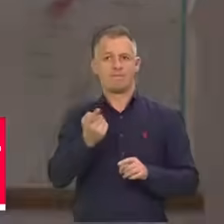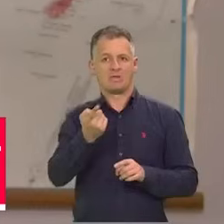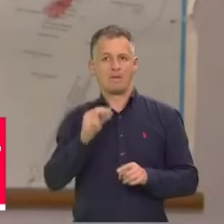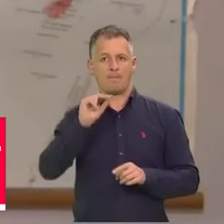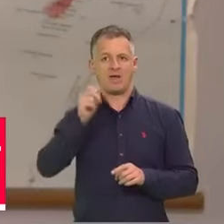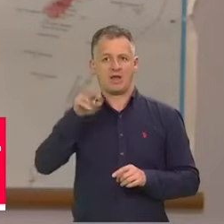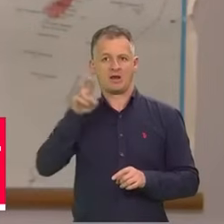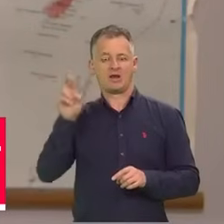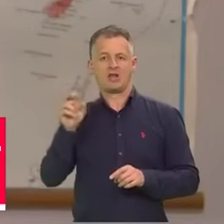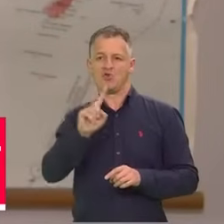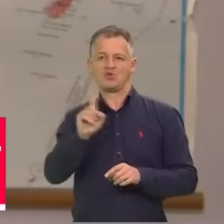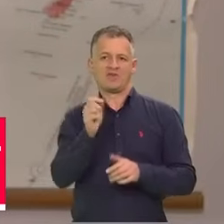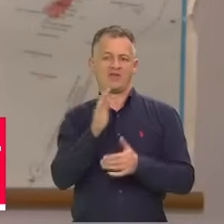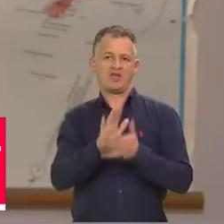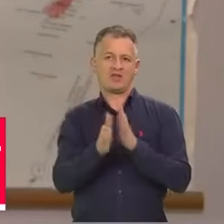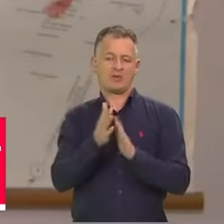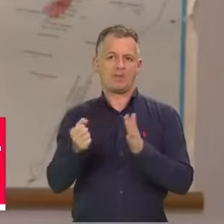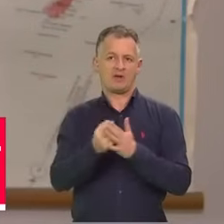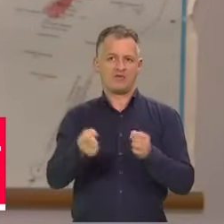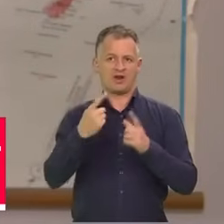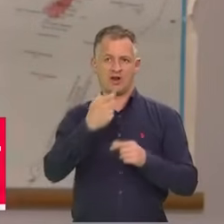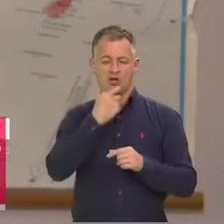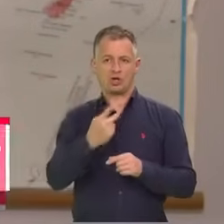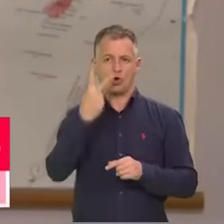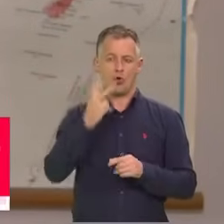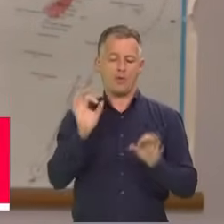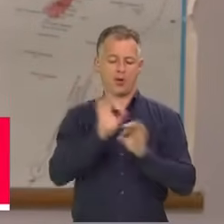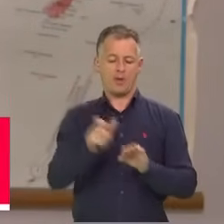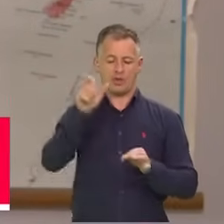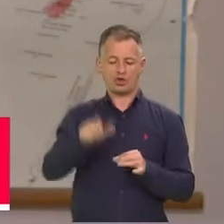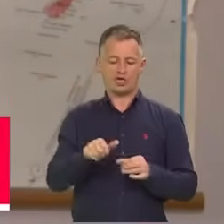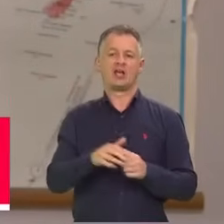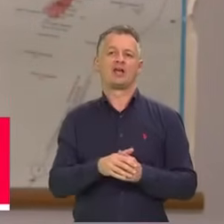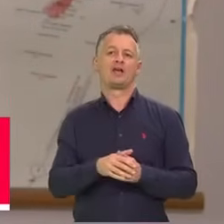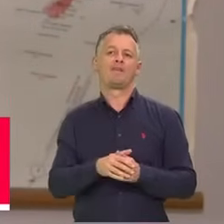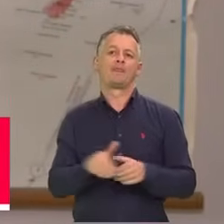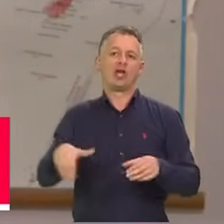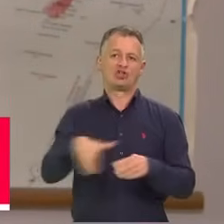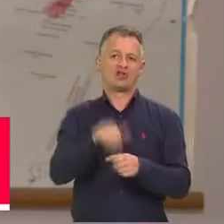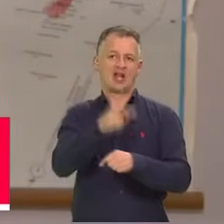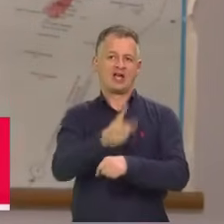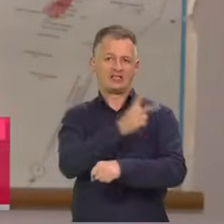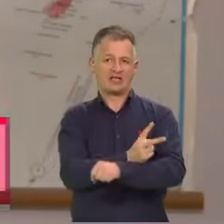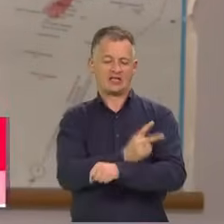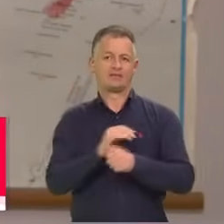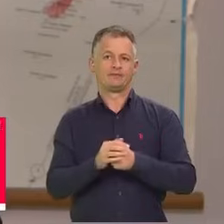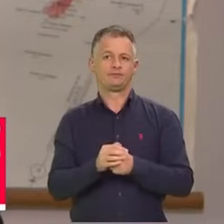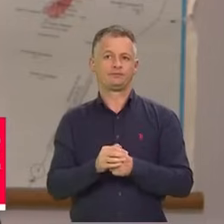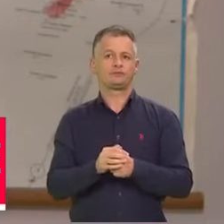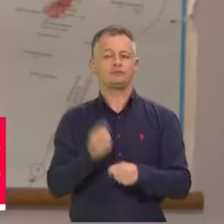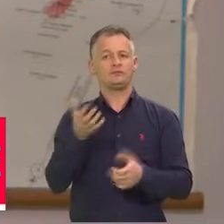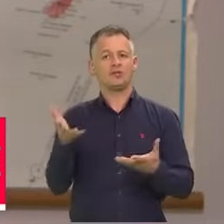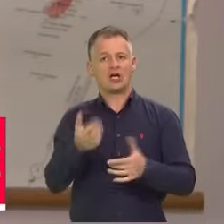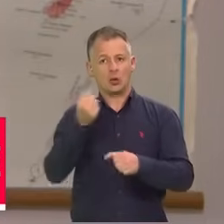anului. Aproape 2 milioane de salarii, 2 milioane și ceva care se află în zona publică, care lucrează